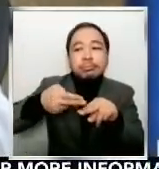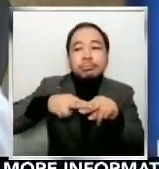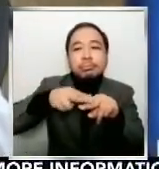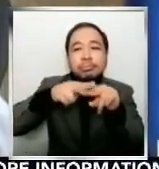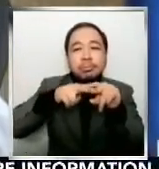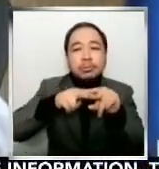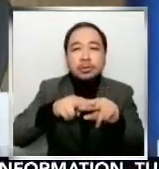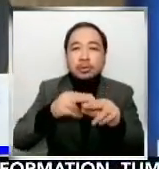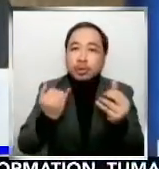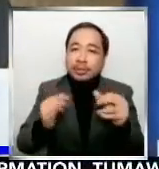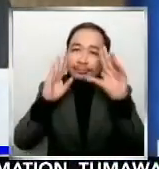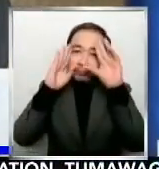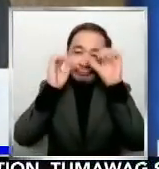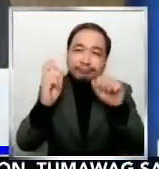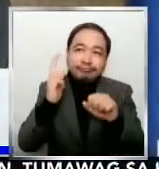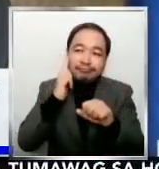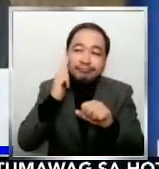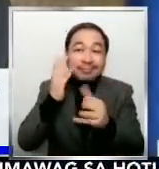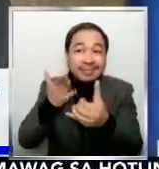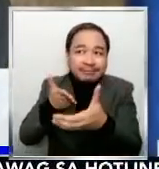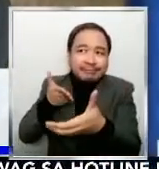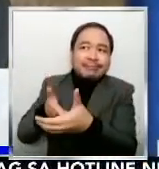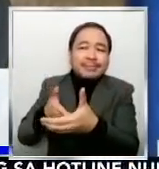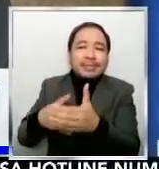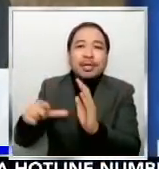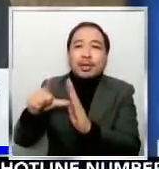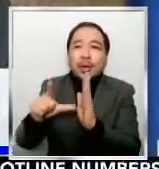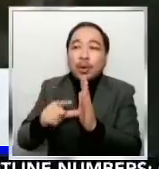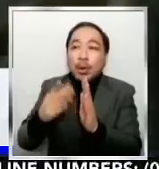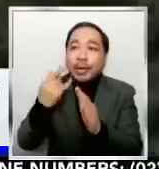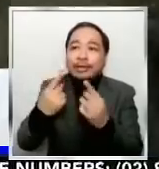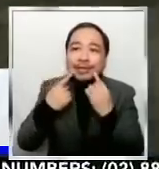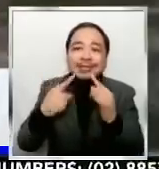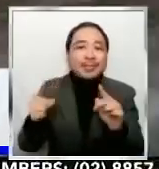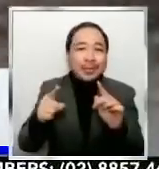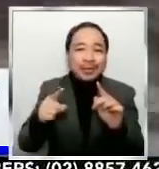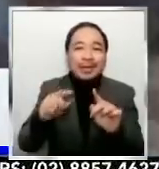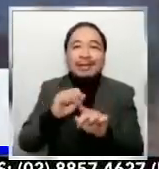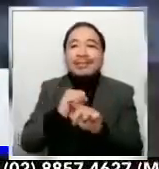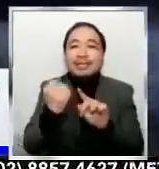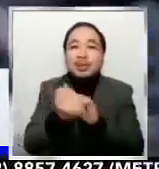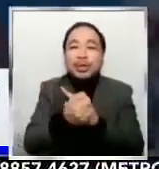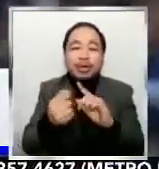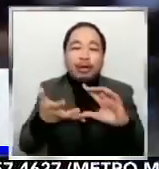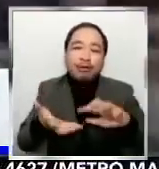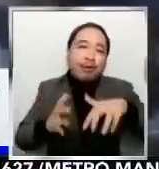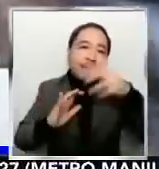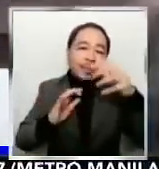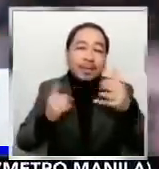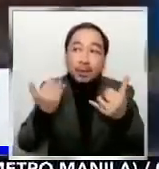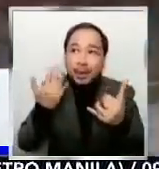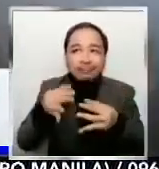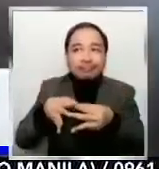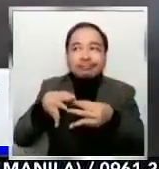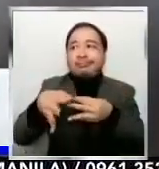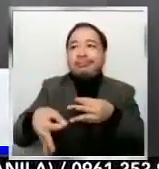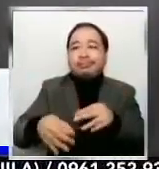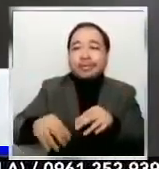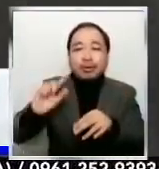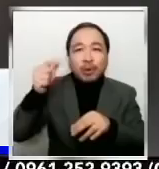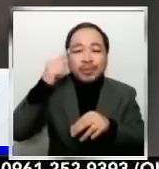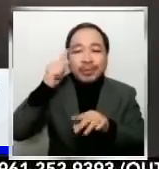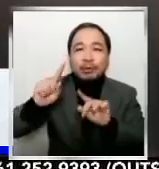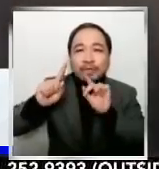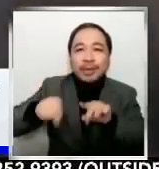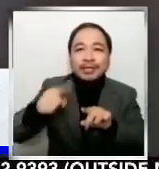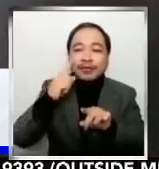nangiming banatan ang umiiral na batas sa pagdedeklara ng state of calamity na anya'y nagpapabagal sa pagresponde ng pamahalaan. Sa ilalim kasi